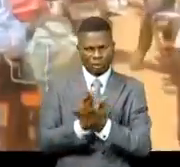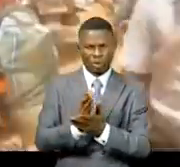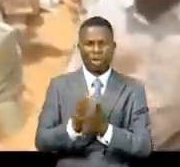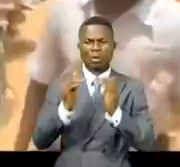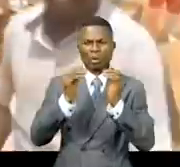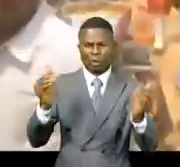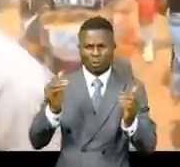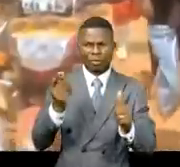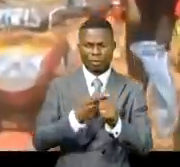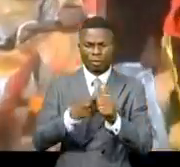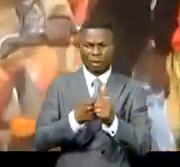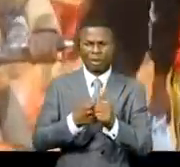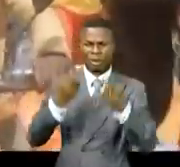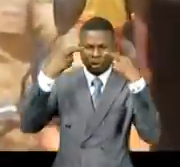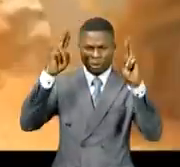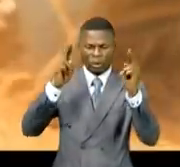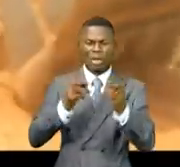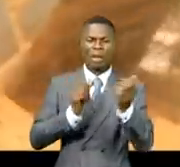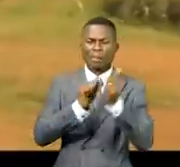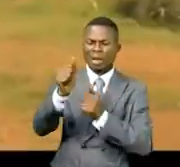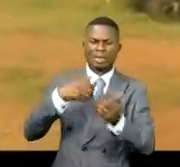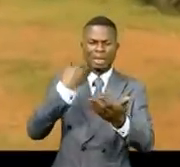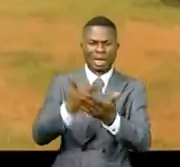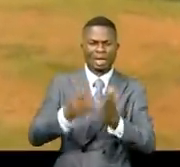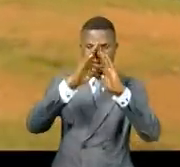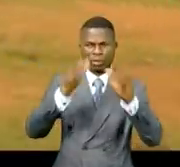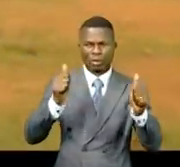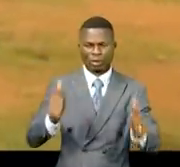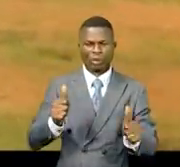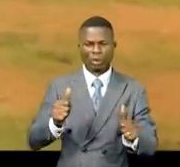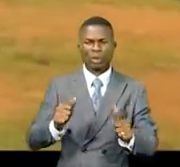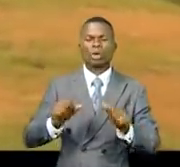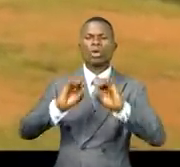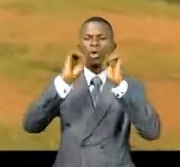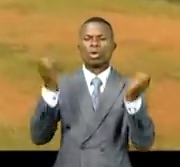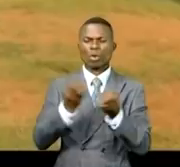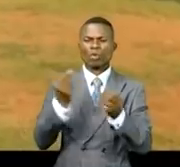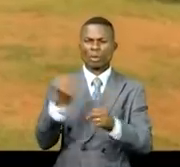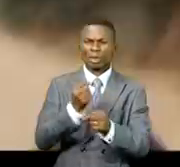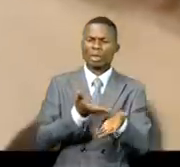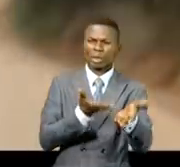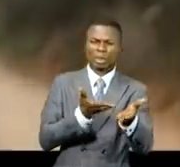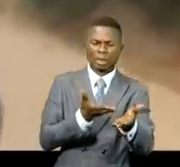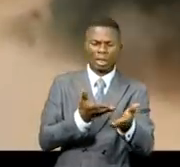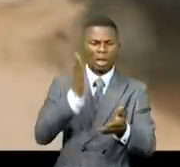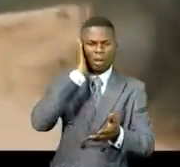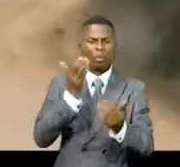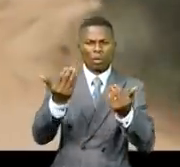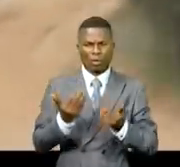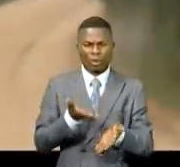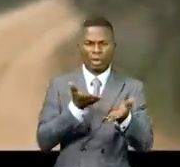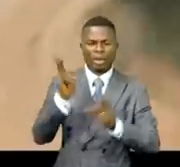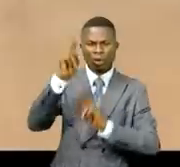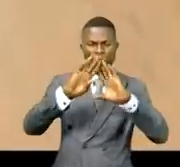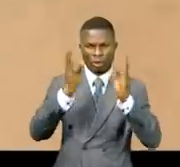l'essentiel, c'est d'atteindre leur destination sans difficulté. L'Office des routes soutient l'ORC pour sa bonne volonté d'aider la population